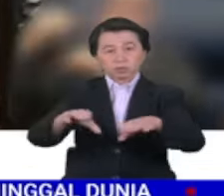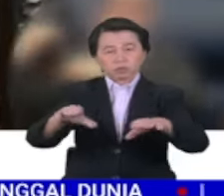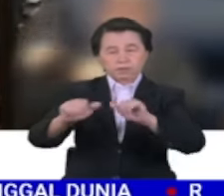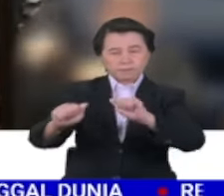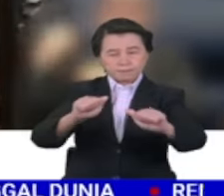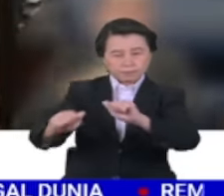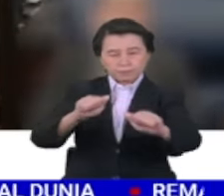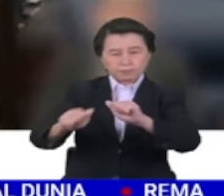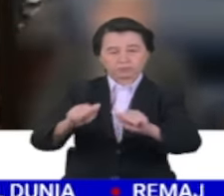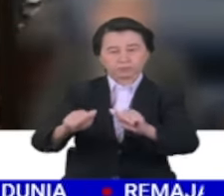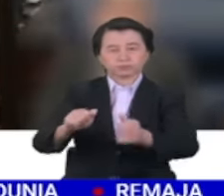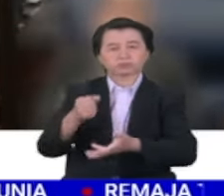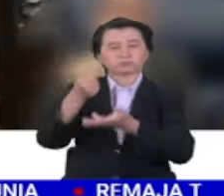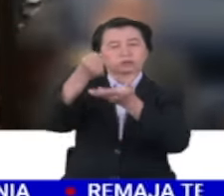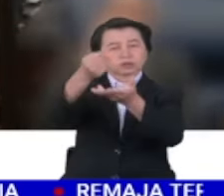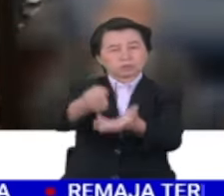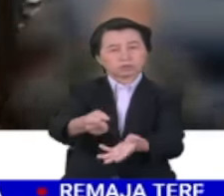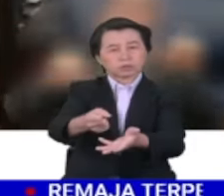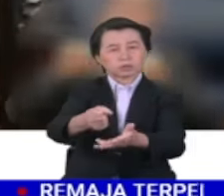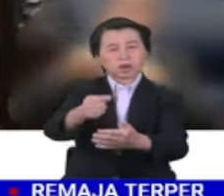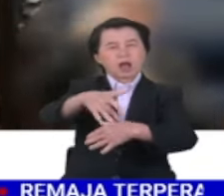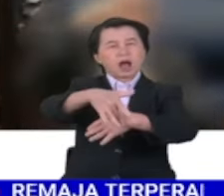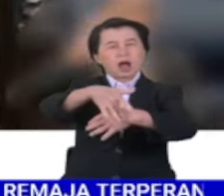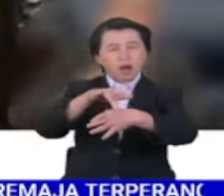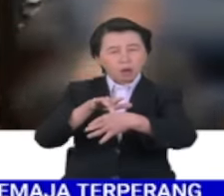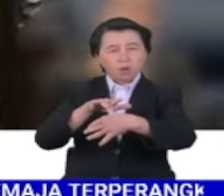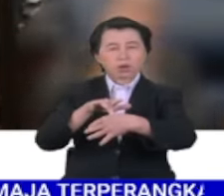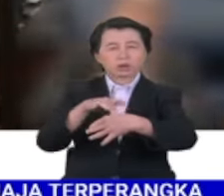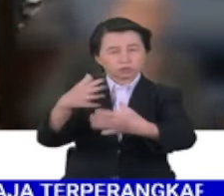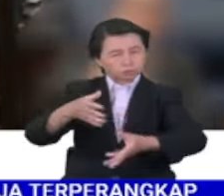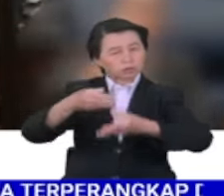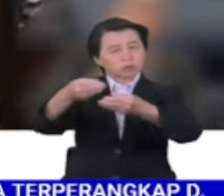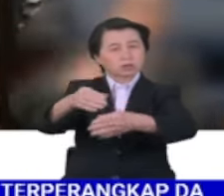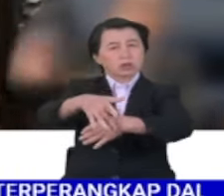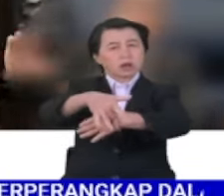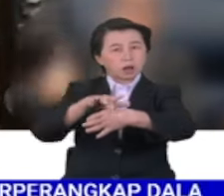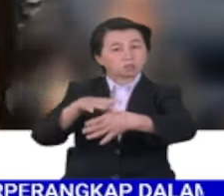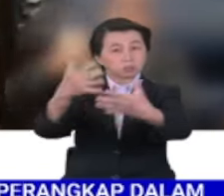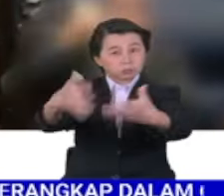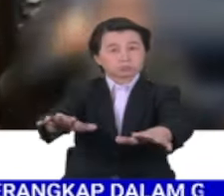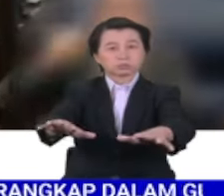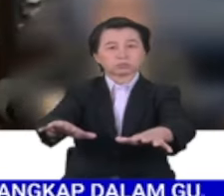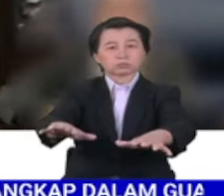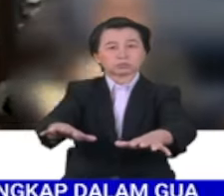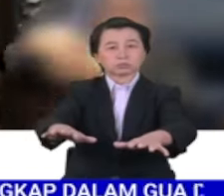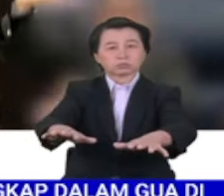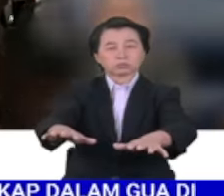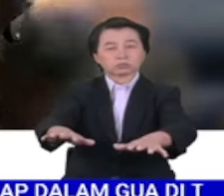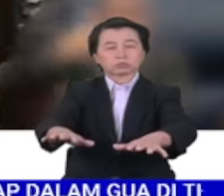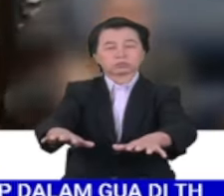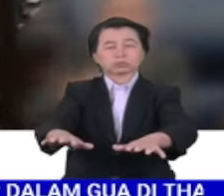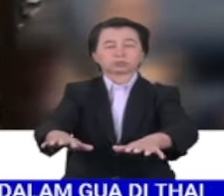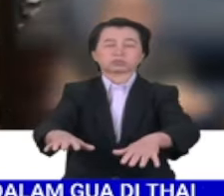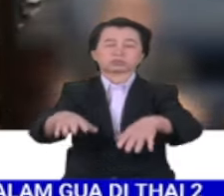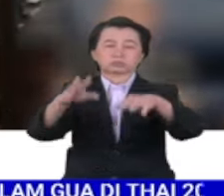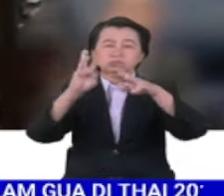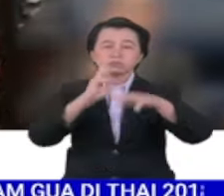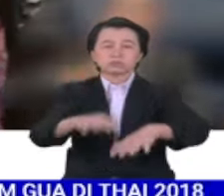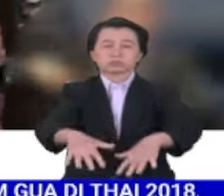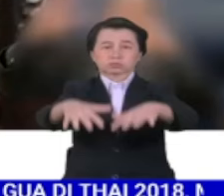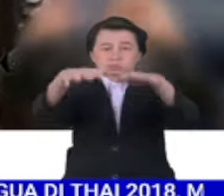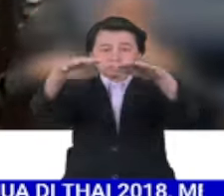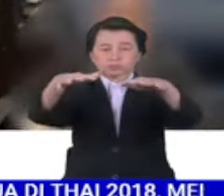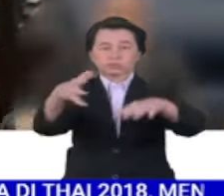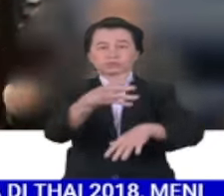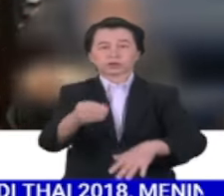yaitu menyalurkan bantuan lebih awal daripada musim banjir dan sebanyak